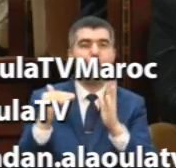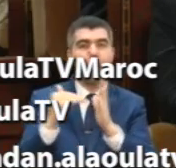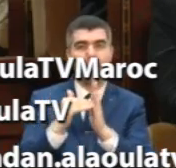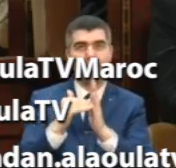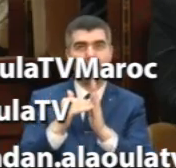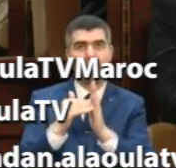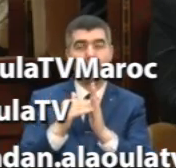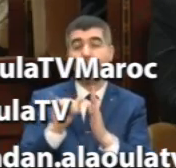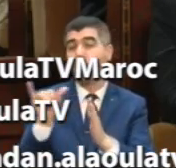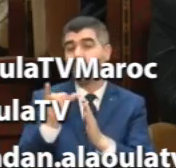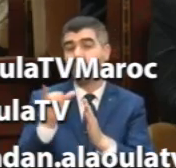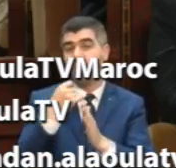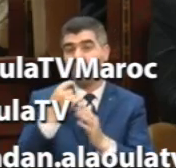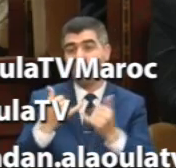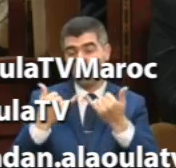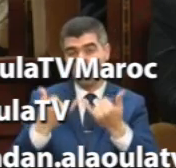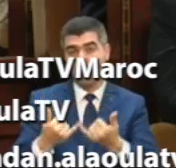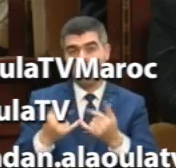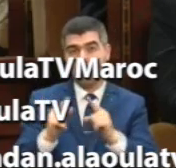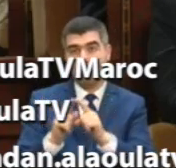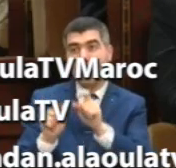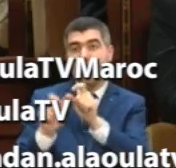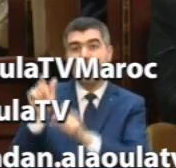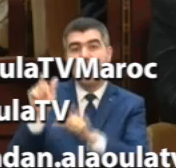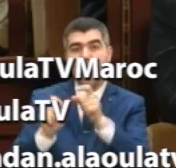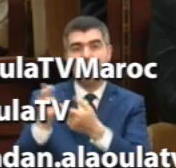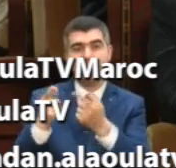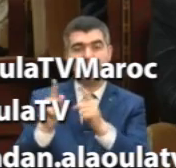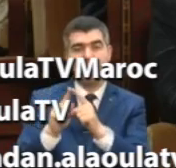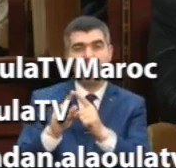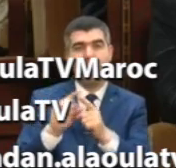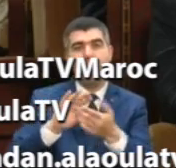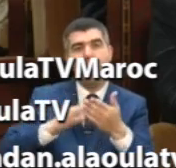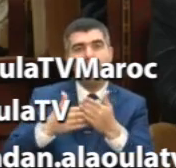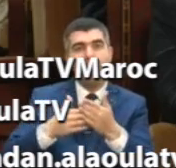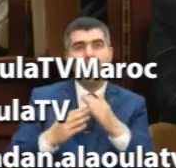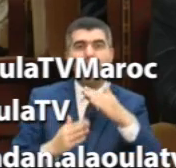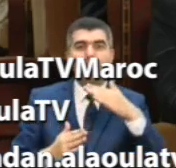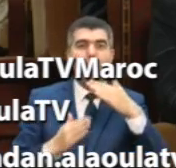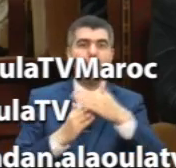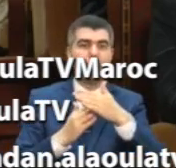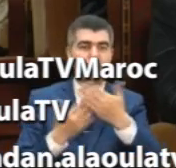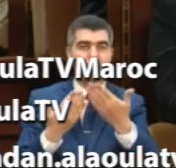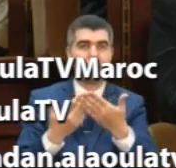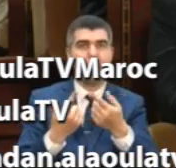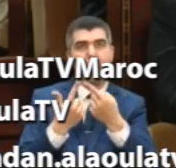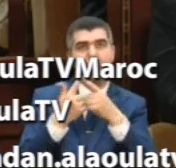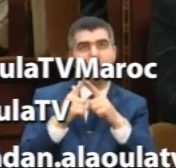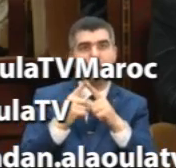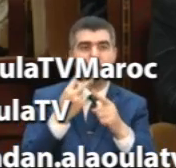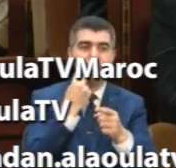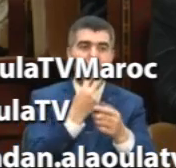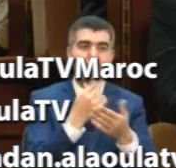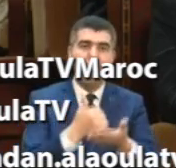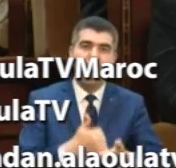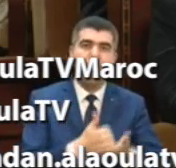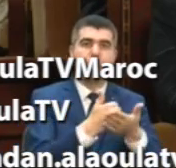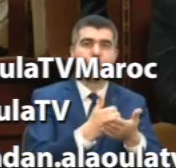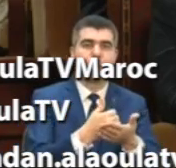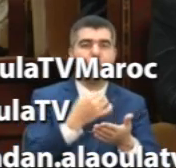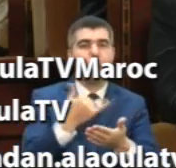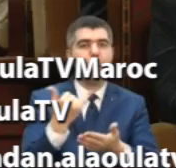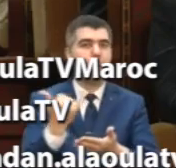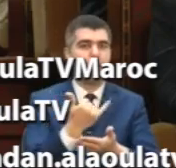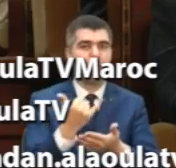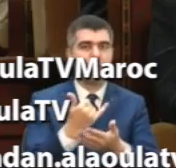كتشوفوا شنو واقع اليوم في البلاد، راه المواطن تيعاني، راه الناس مقاطعين، واه على الأقل شوفوا بهاد الناس بركة، راه